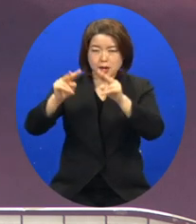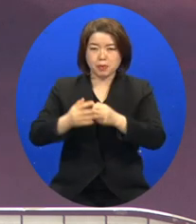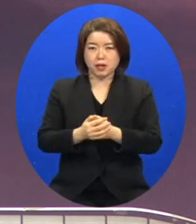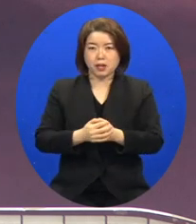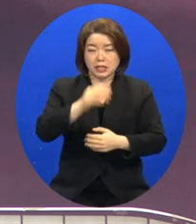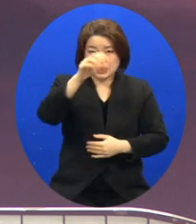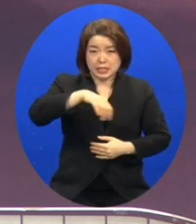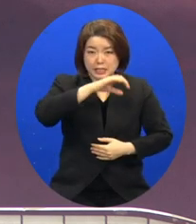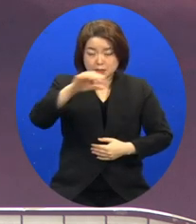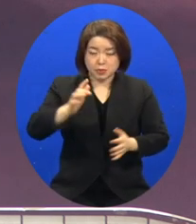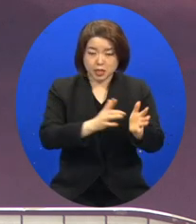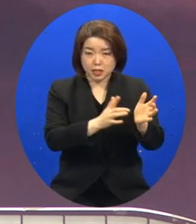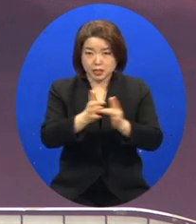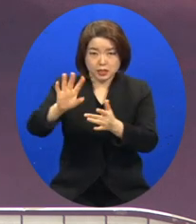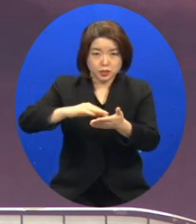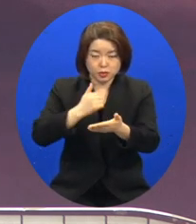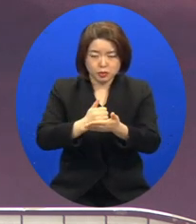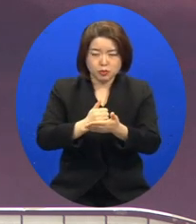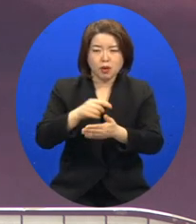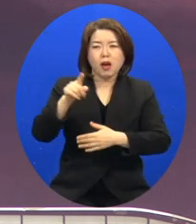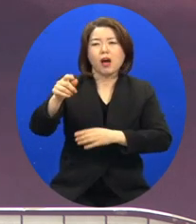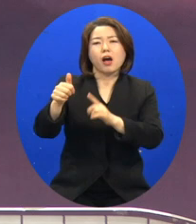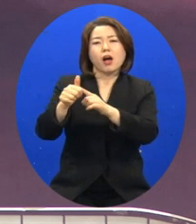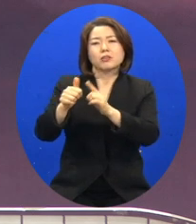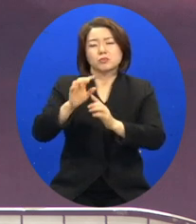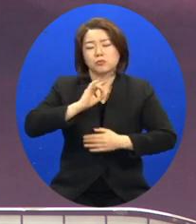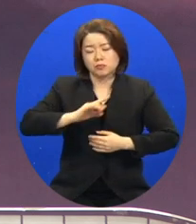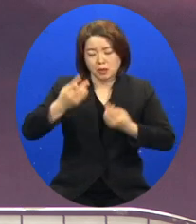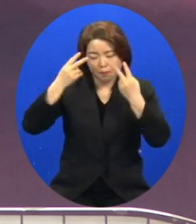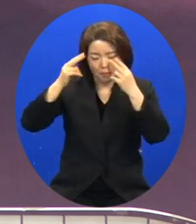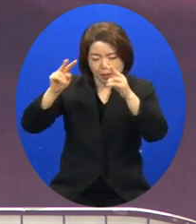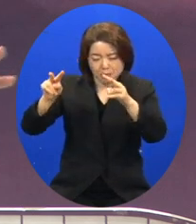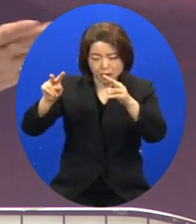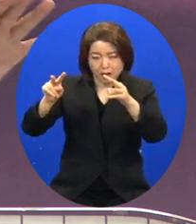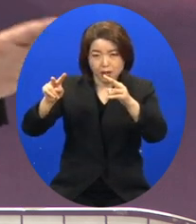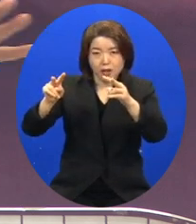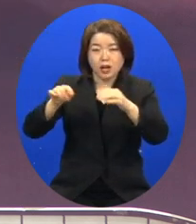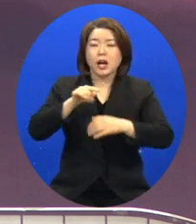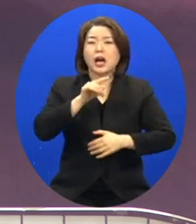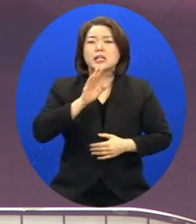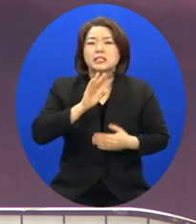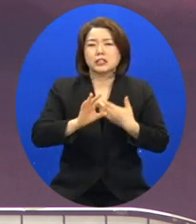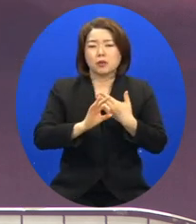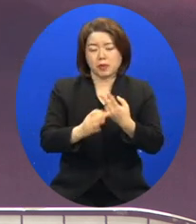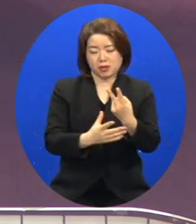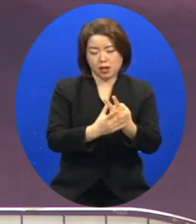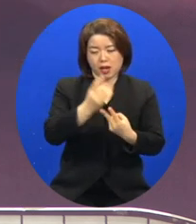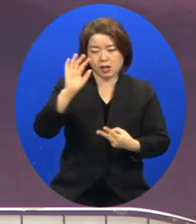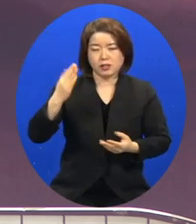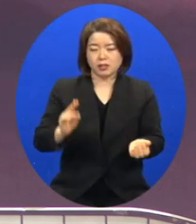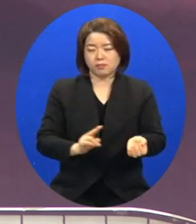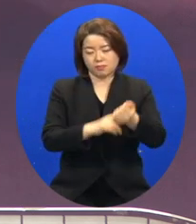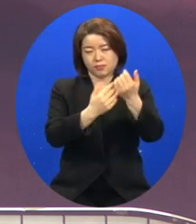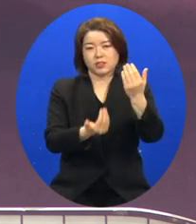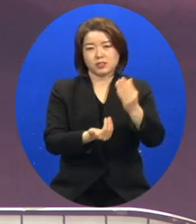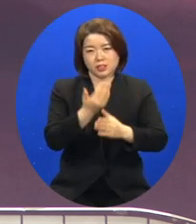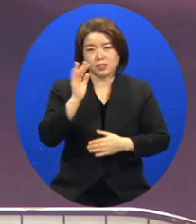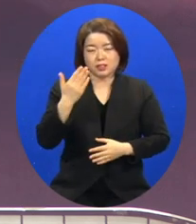예수 그리스도 그 분만 바라봅시다 하면 하나되는 기저기를 나요